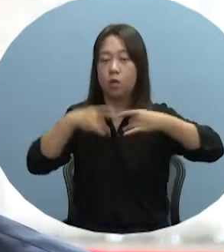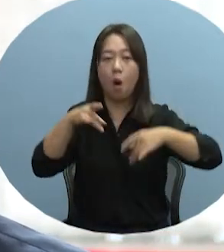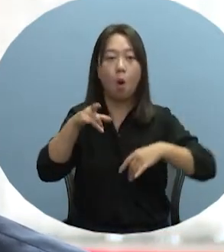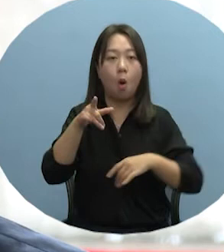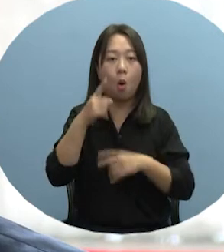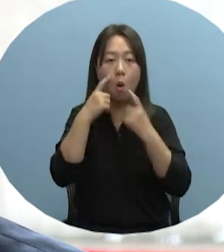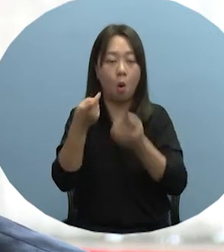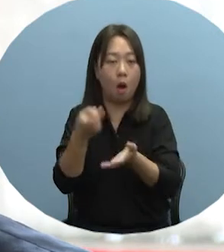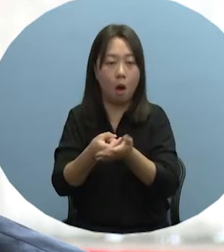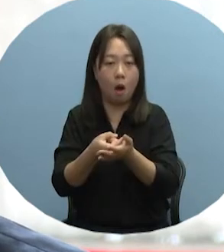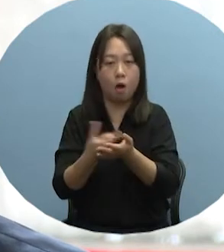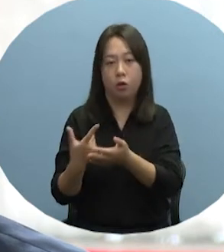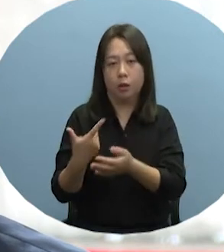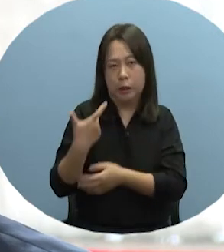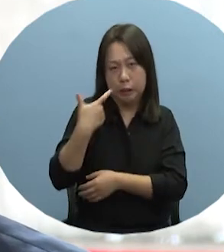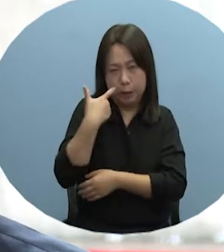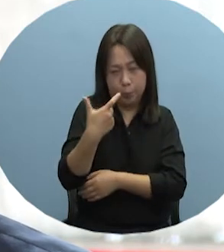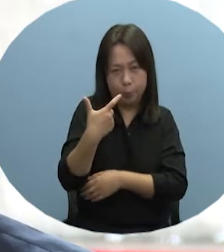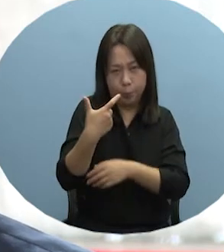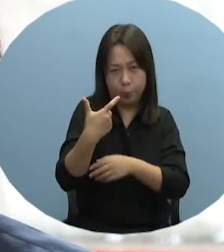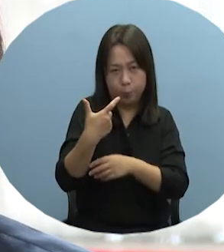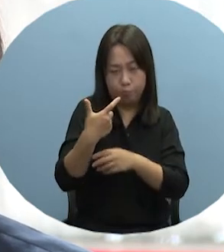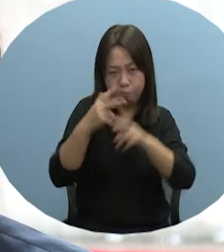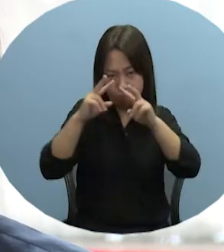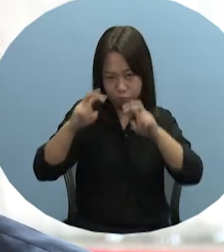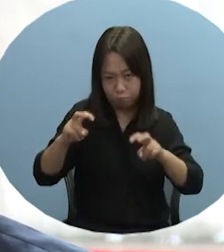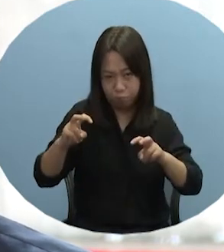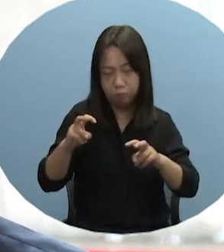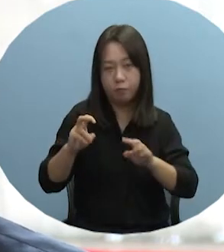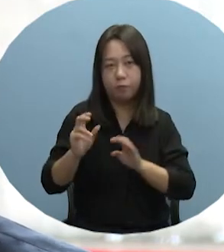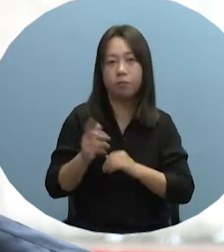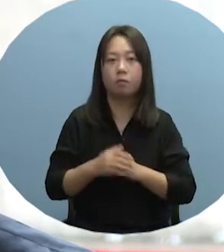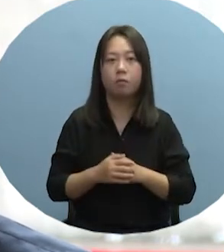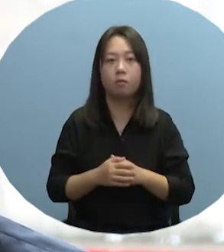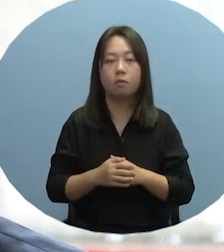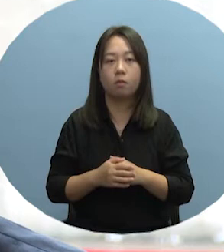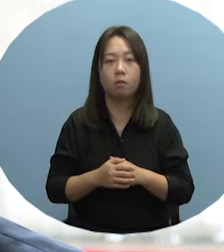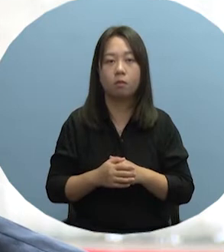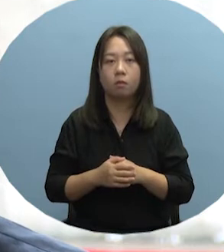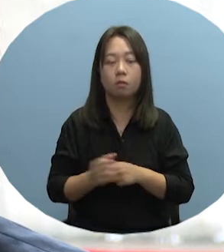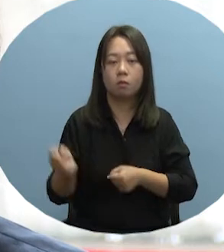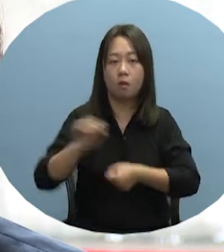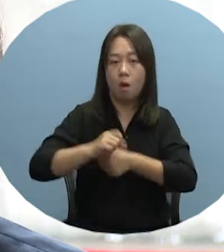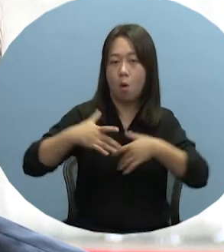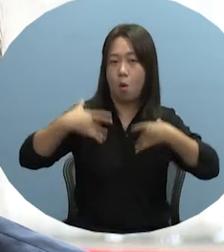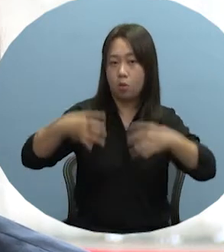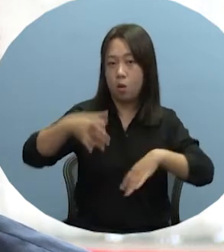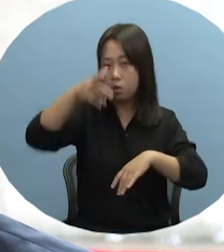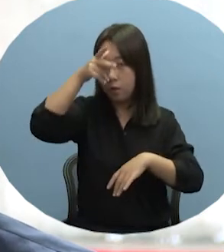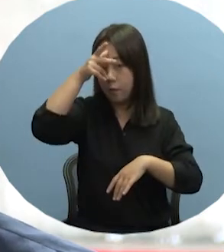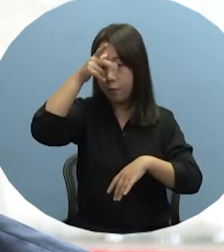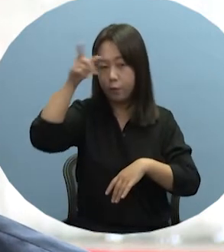虾进行了更加严格的检疫措施，再加上澳洲政